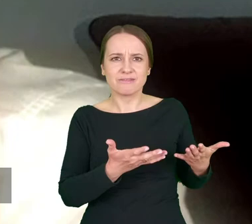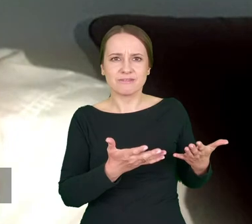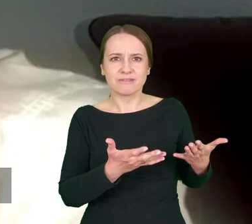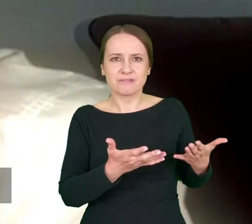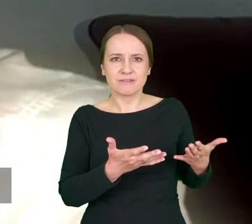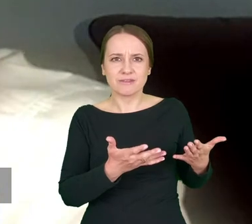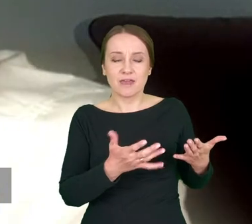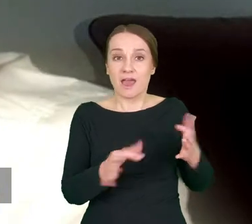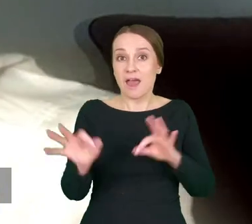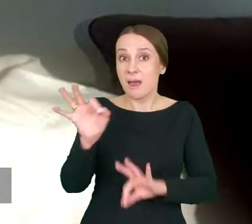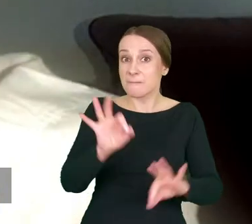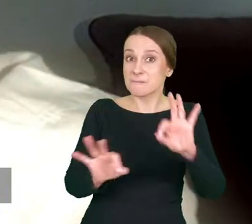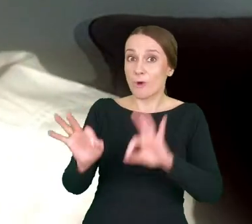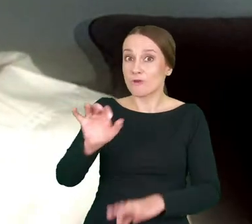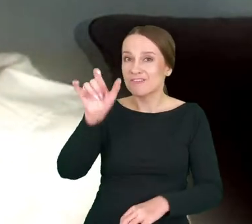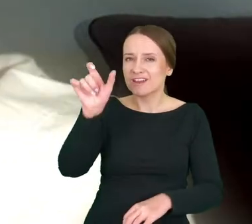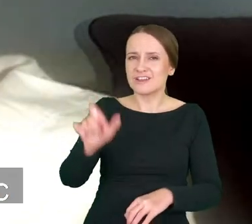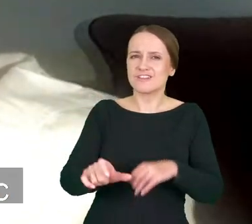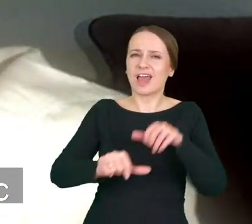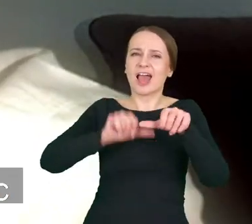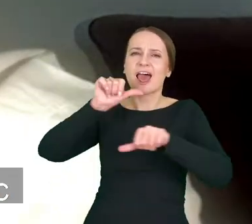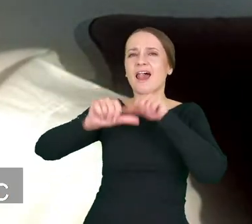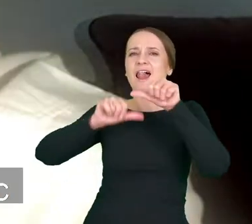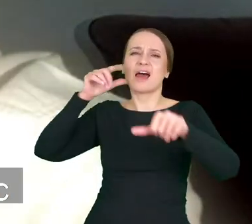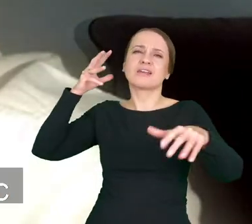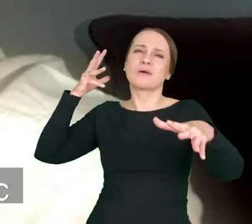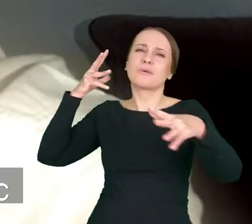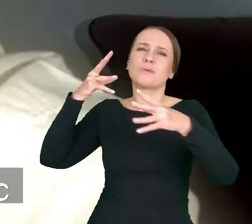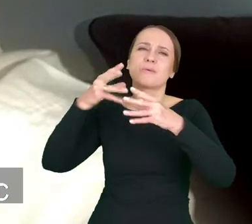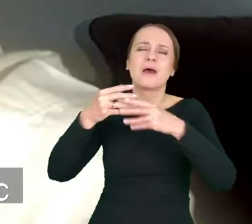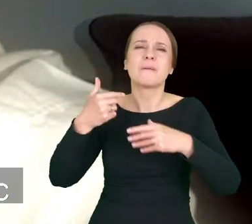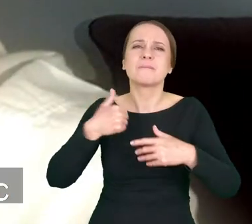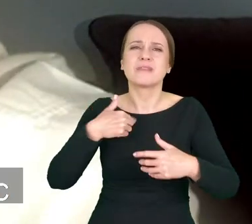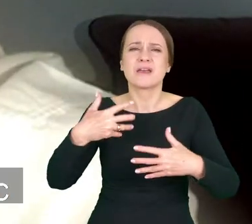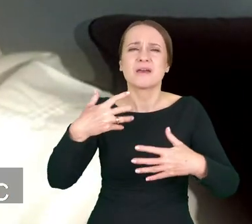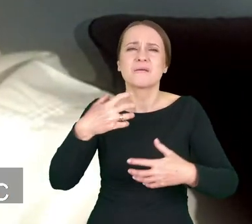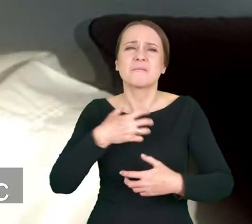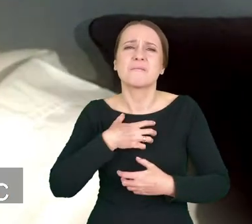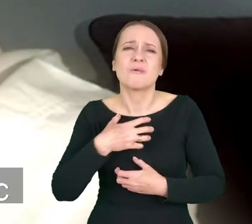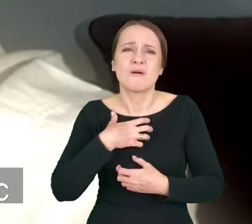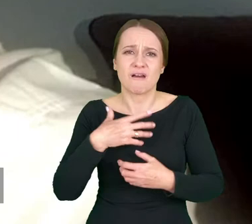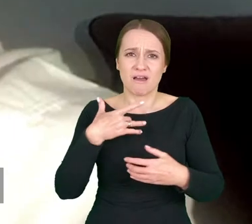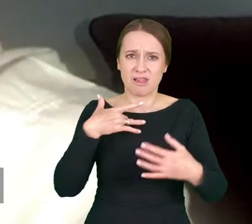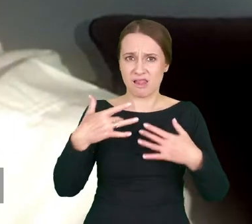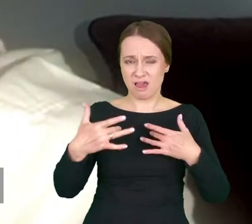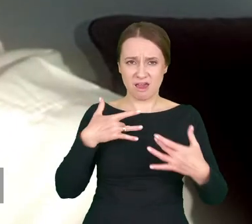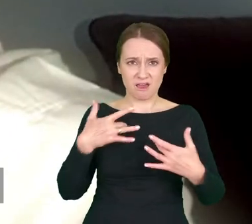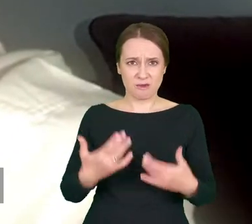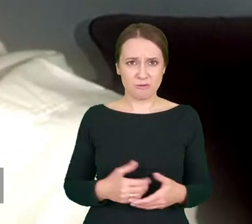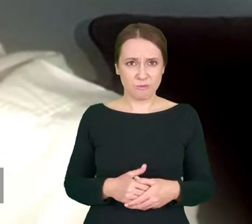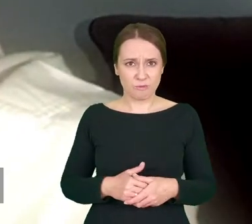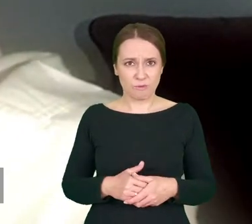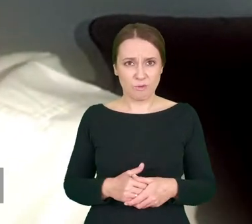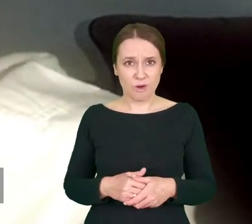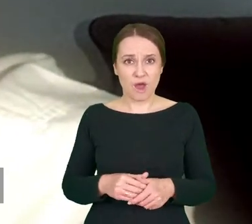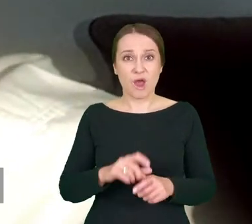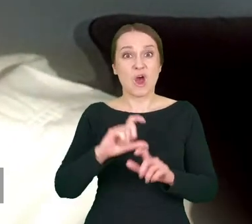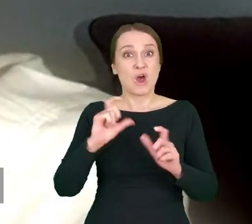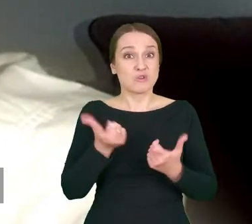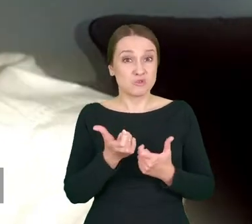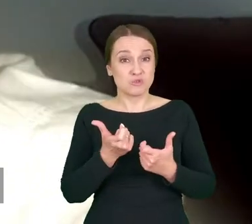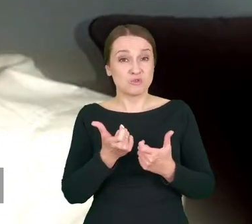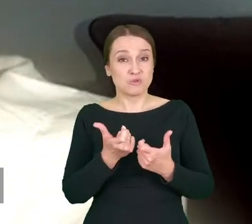skoro jesteś cieniem? I frufru twoich spódnic latami mnie